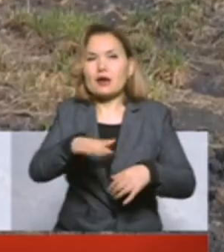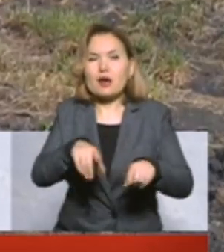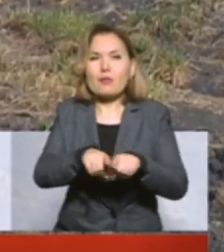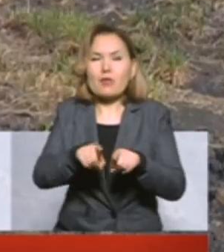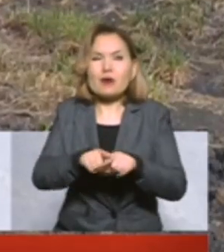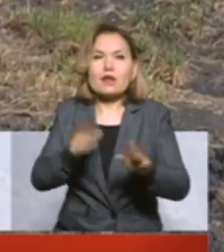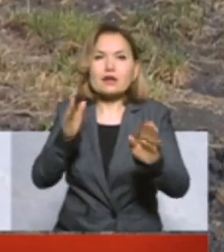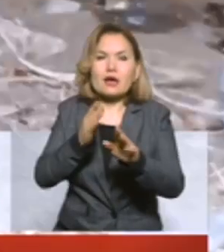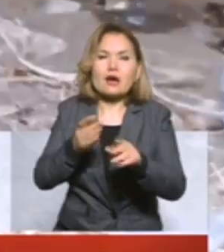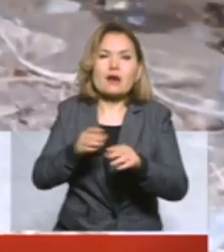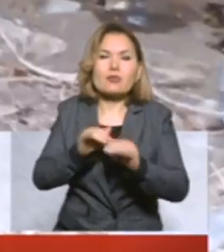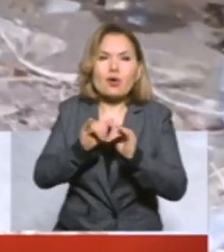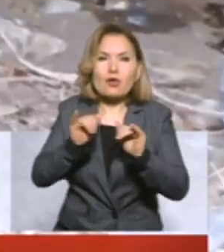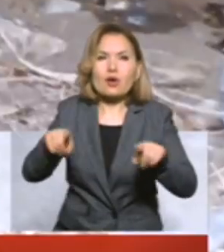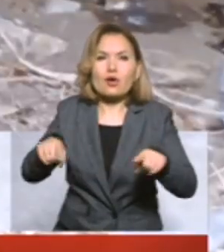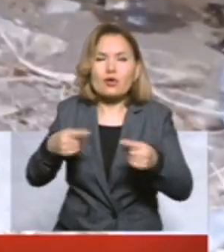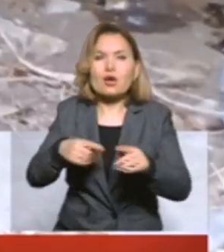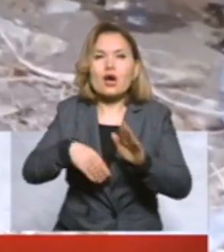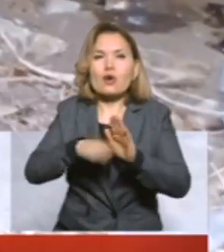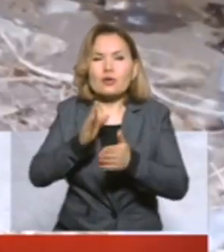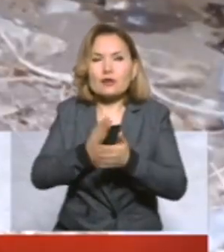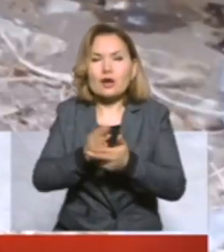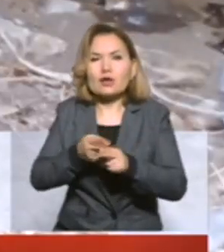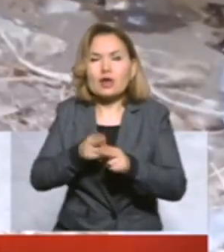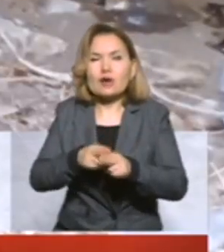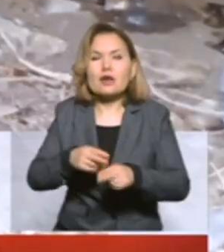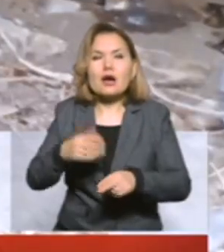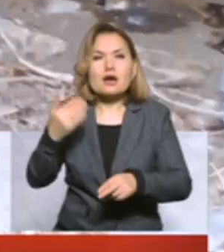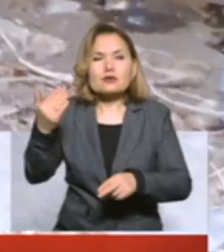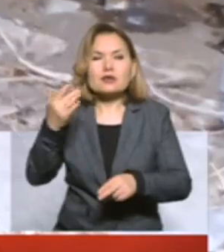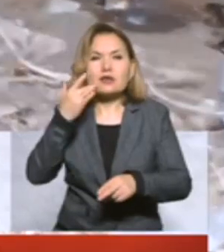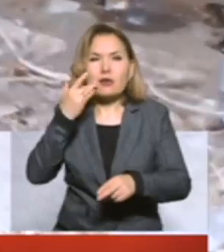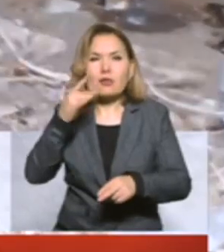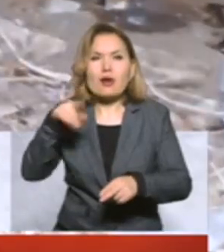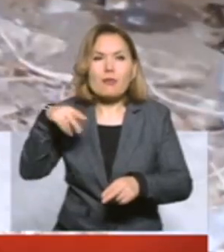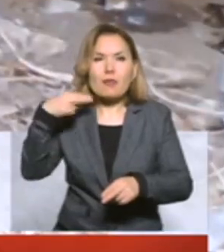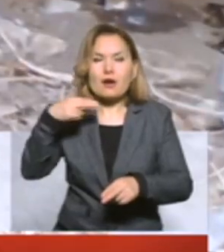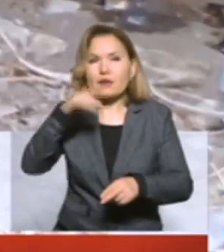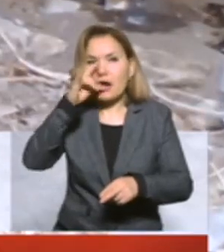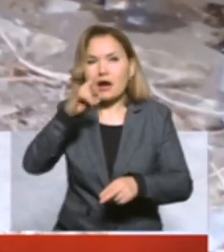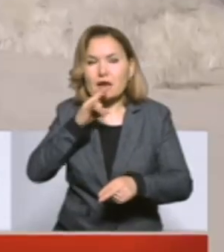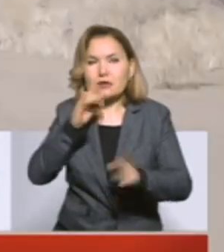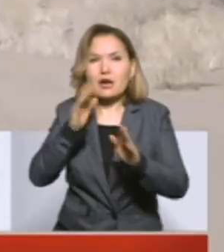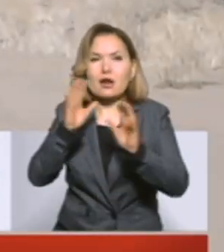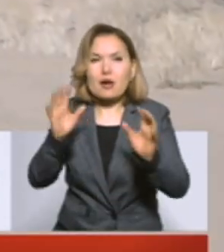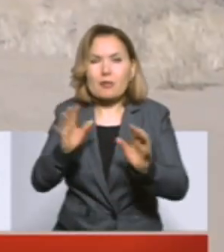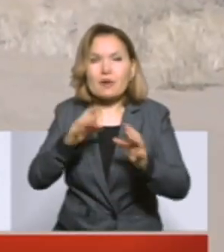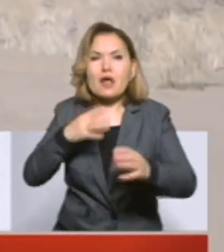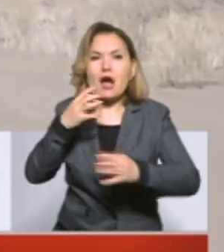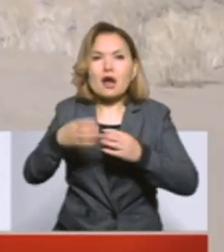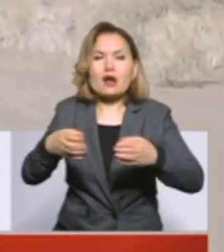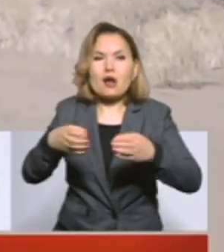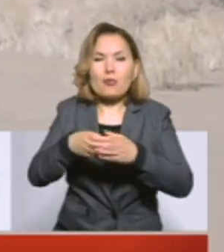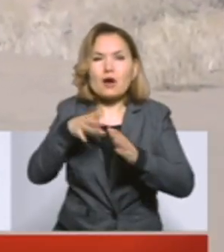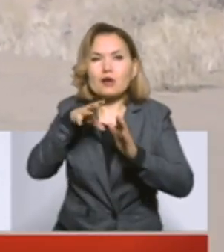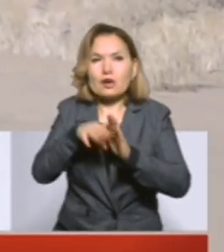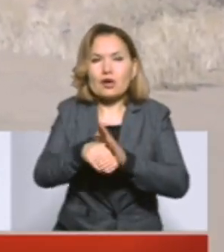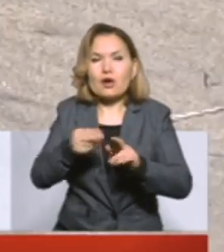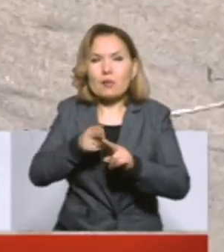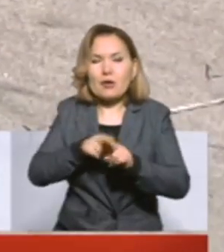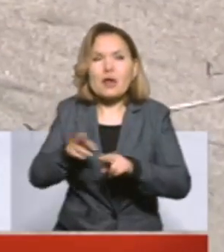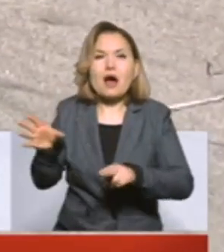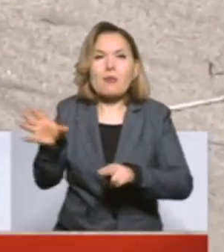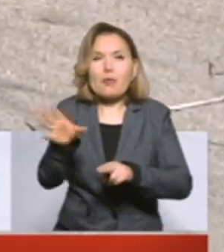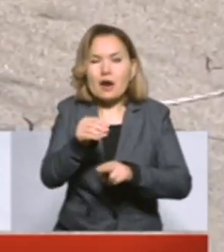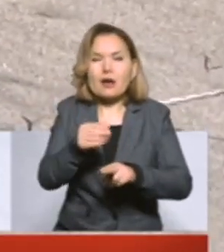та қаз қалпында, аңқұсқа да қауіп жоқ. Президент ұлттық құрылтайда рухани жәдігерлерді сақтап қалуда халықаралық ұйымдардың тізіміне енгізу сияқты